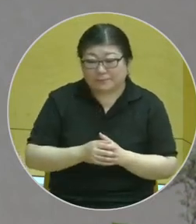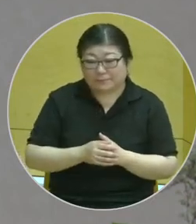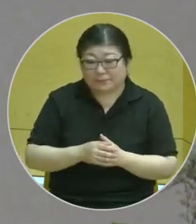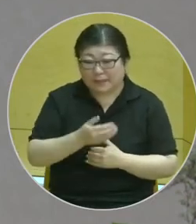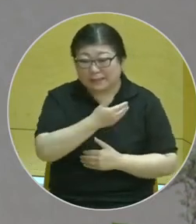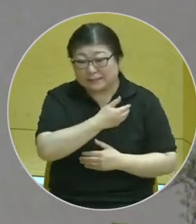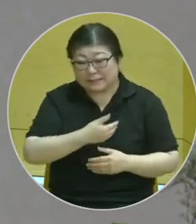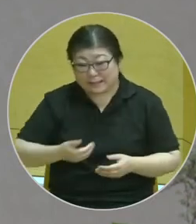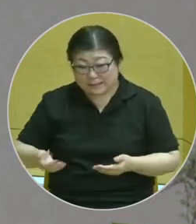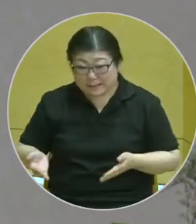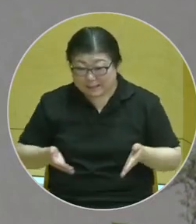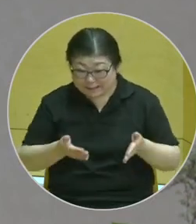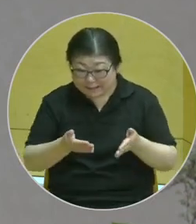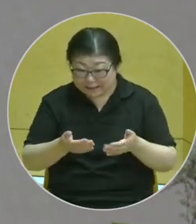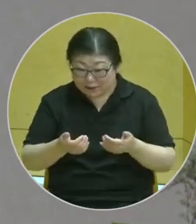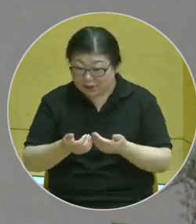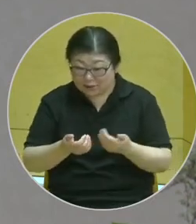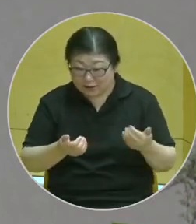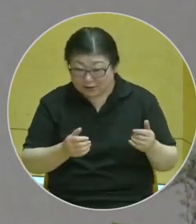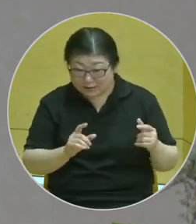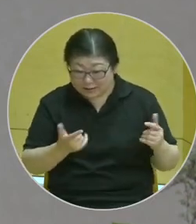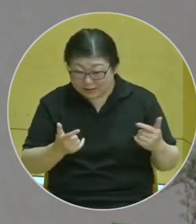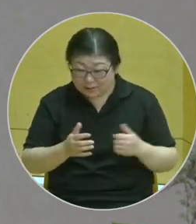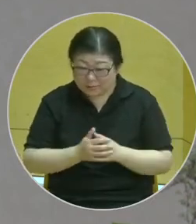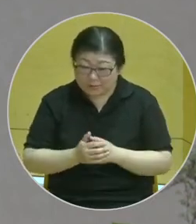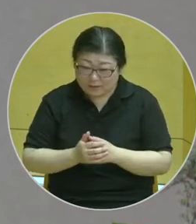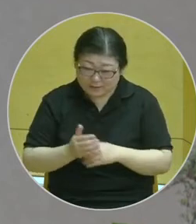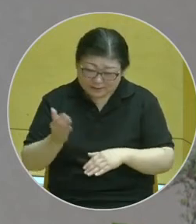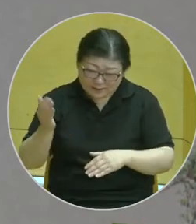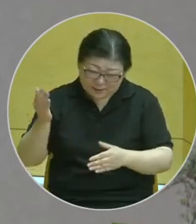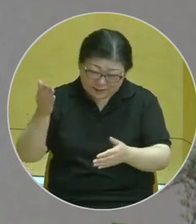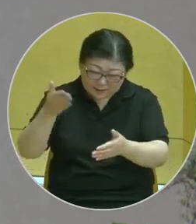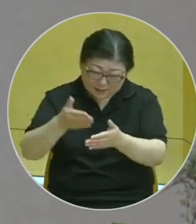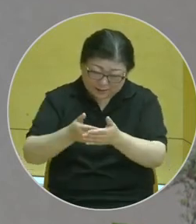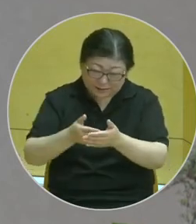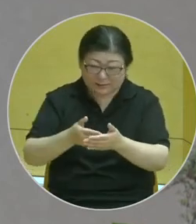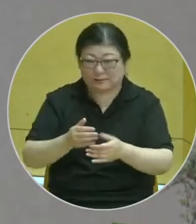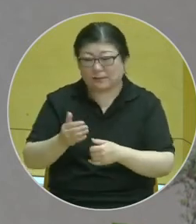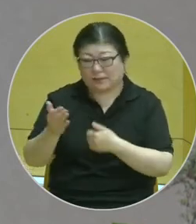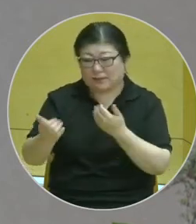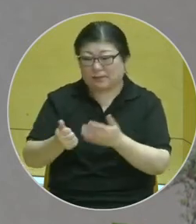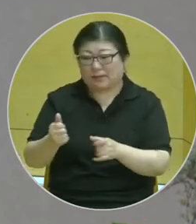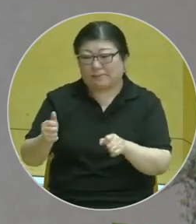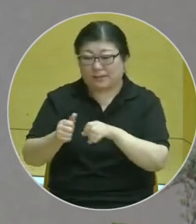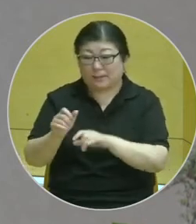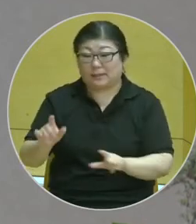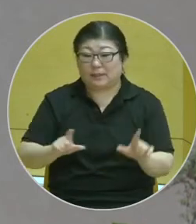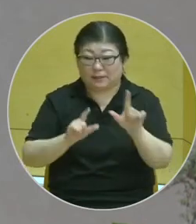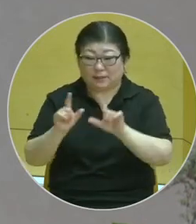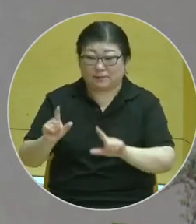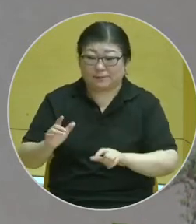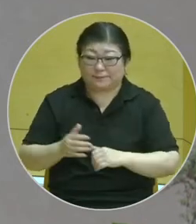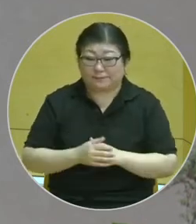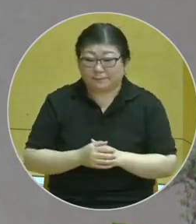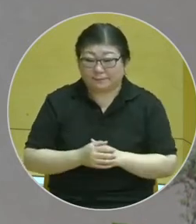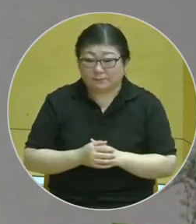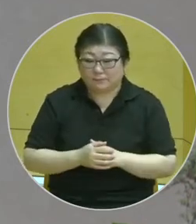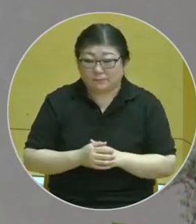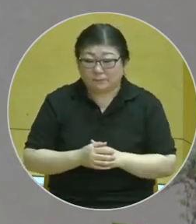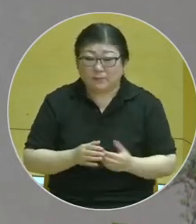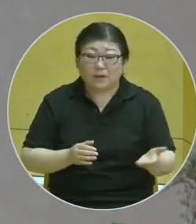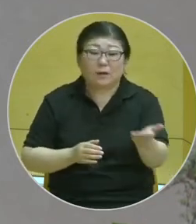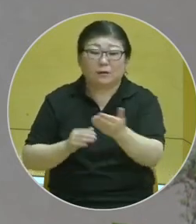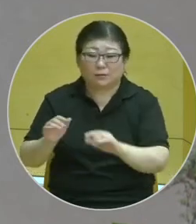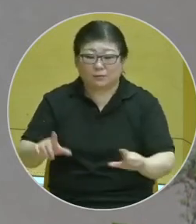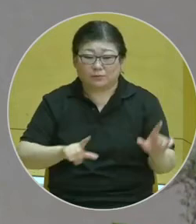떠나지 않고 끝까지 그 삶의 길을 하나님 앞에서 걸어갈 수 있는 사람이 될 수 있었던 것입니다 사랑은 여러분 살다가